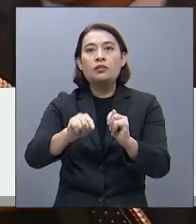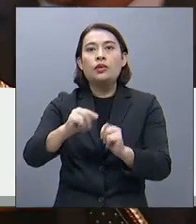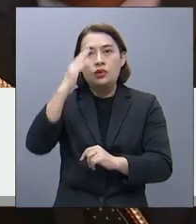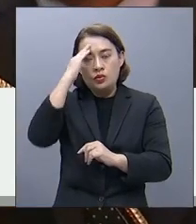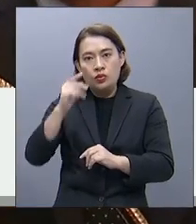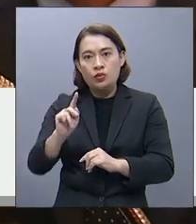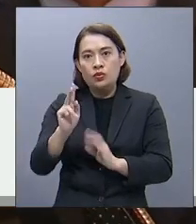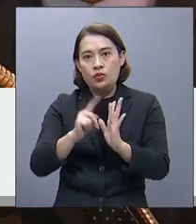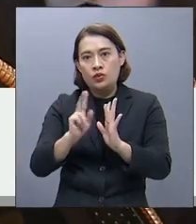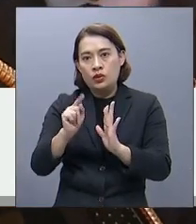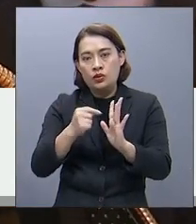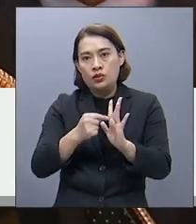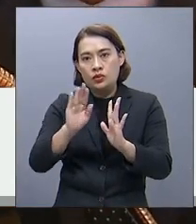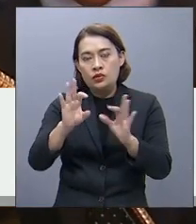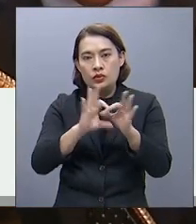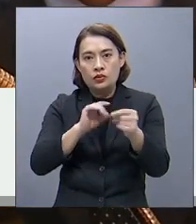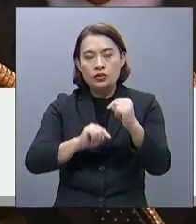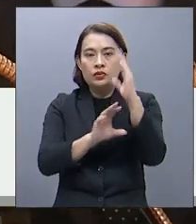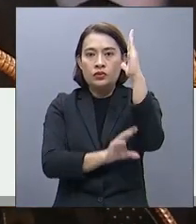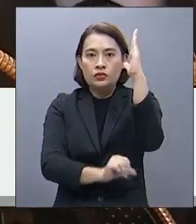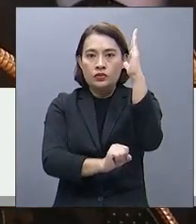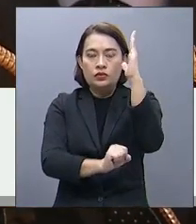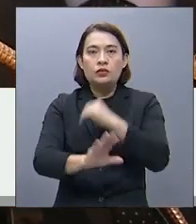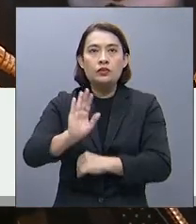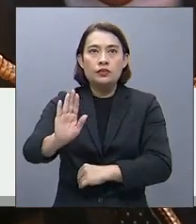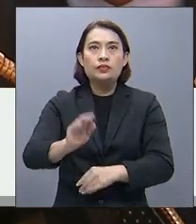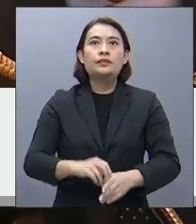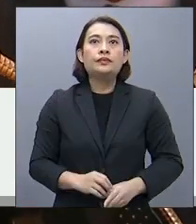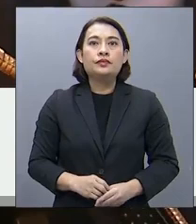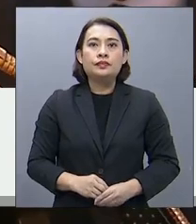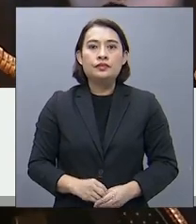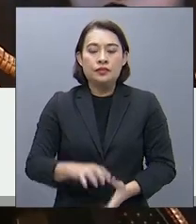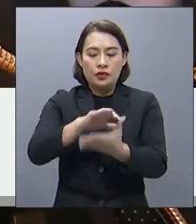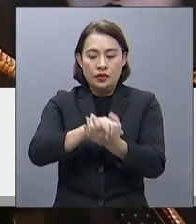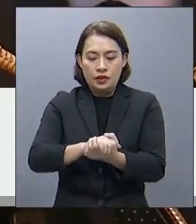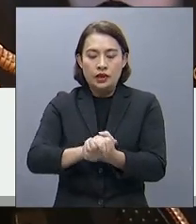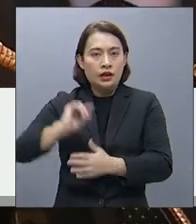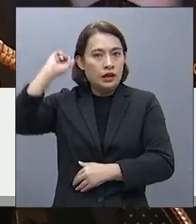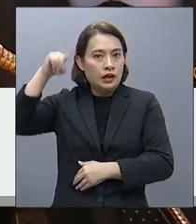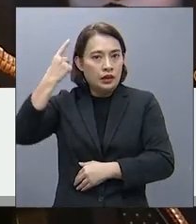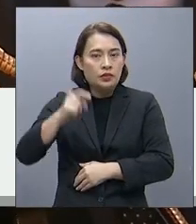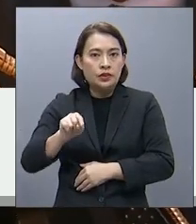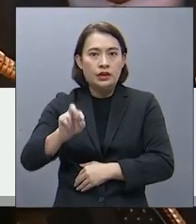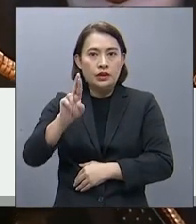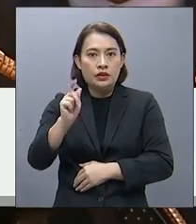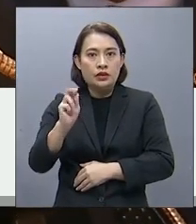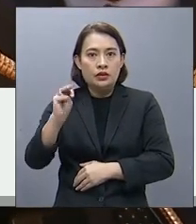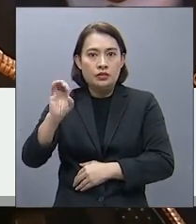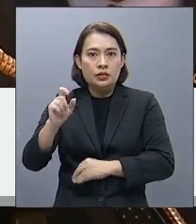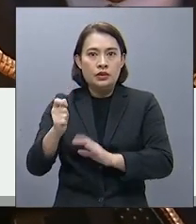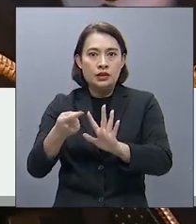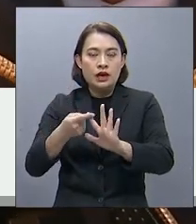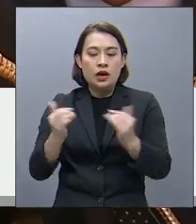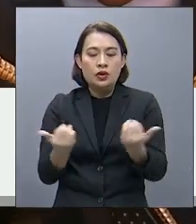สงขลาเป็นบุตรของนายมะแอกับนางณพิทักษ์คุมพลสมรสกับนางรมอพิทักษ์คุมพลมีบุตรธิดา 4